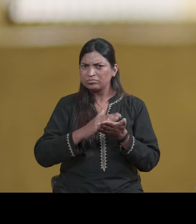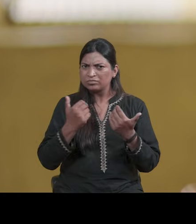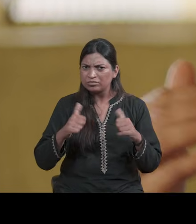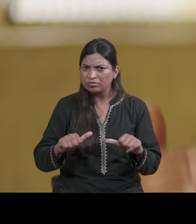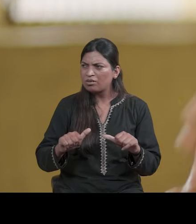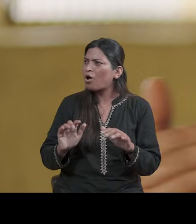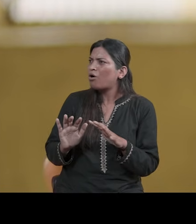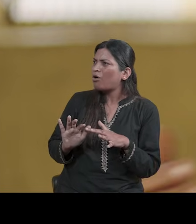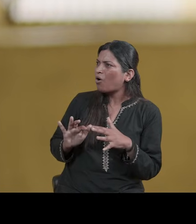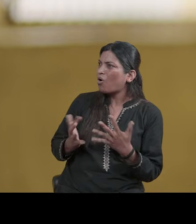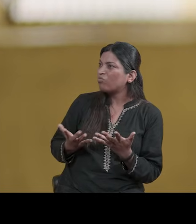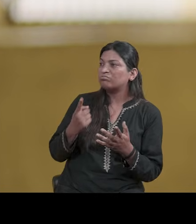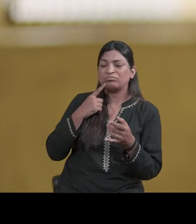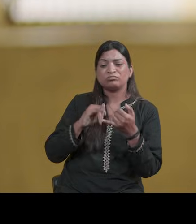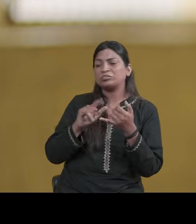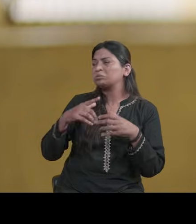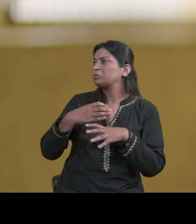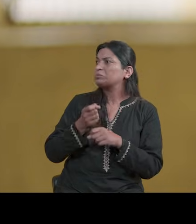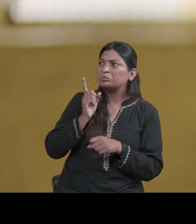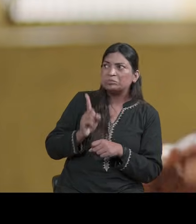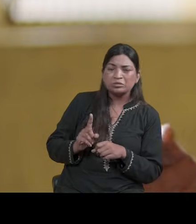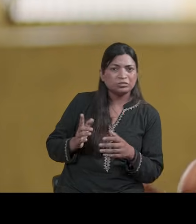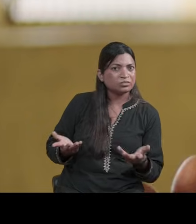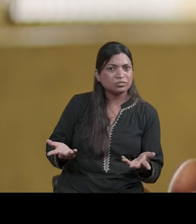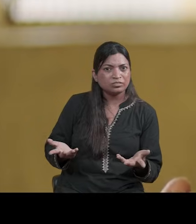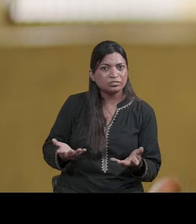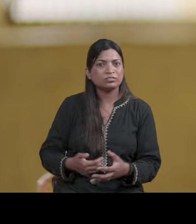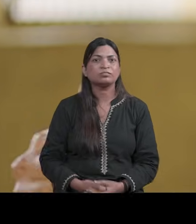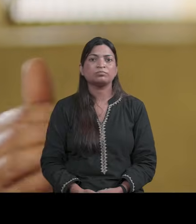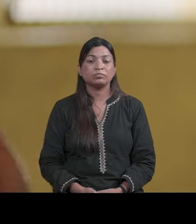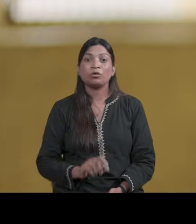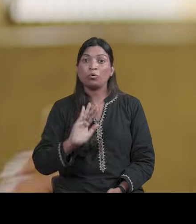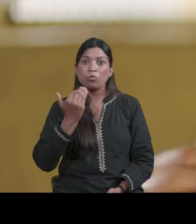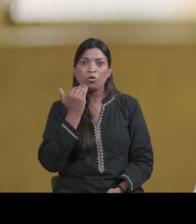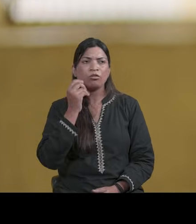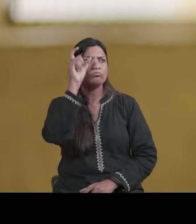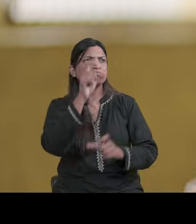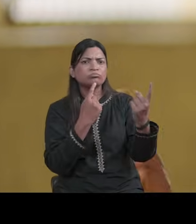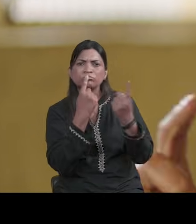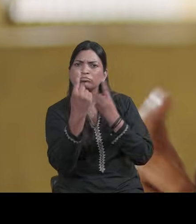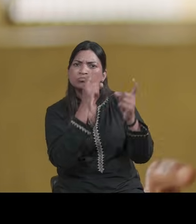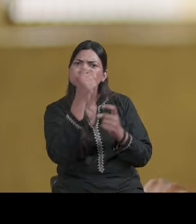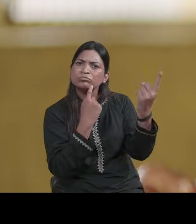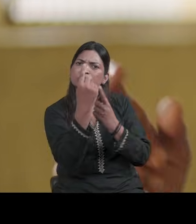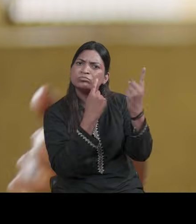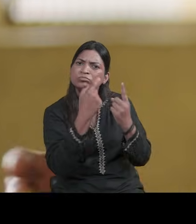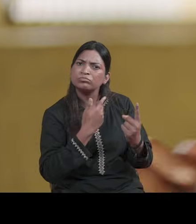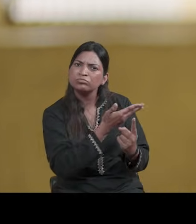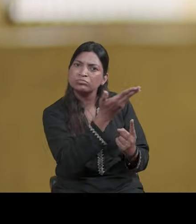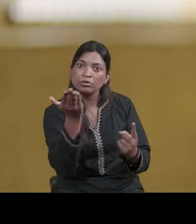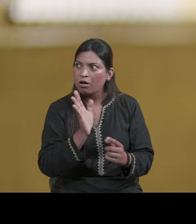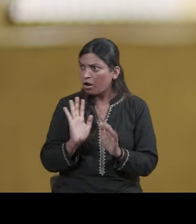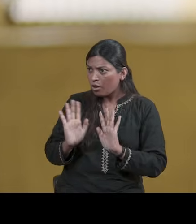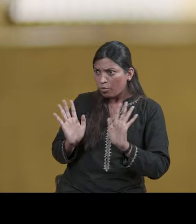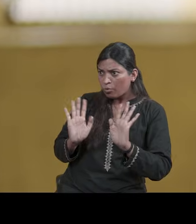गाओगे, इसको साइन लैंग्वेज में बना होना चाहिए। अब साइन लैंग्वेज, लेकिन जब मैंने लोगों से बात की, नहीं ये राष्ट्रगान